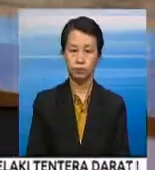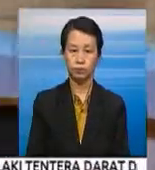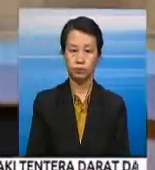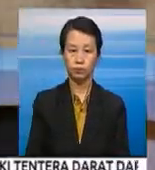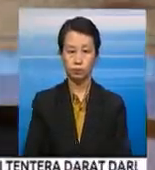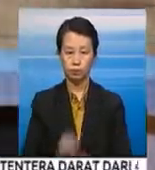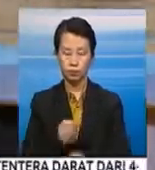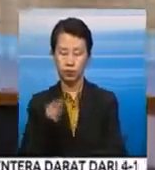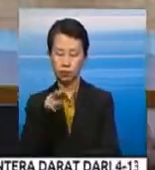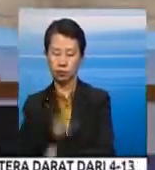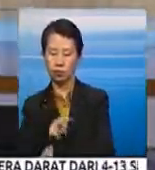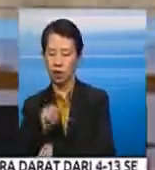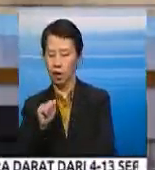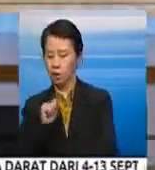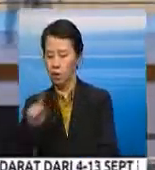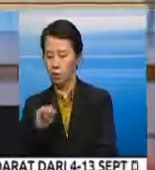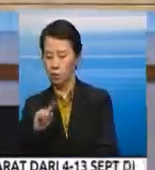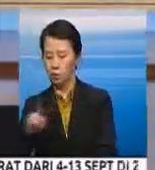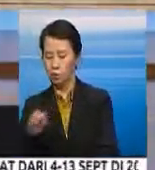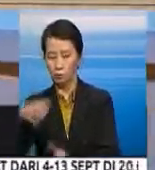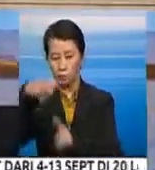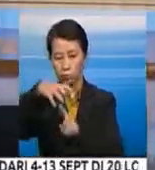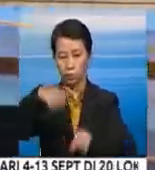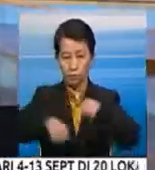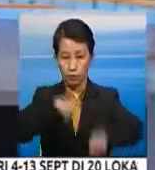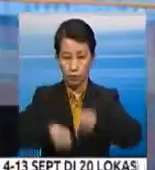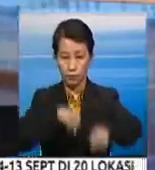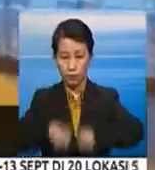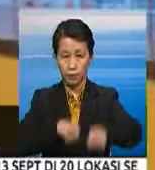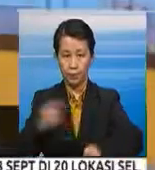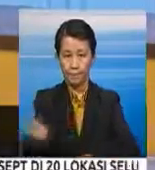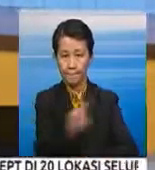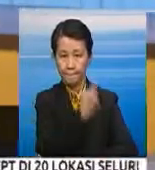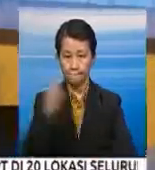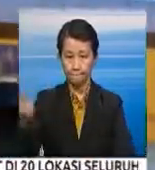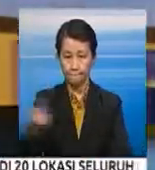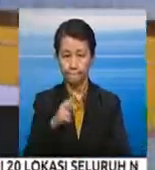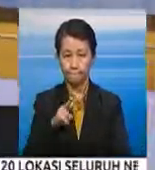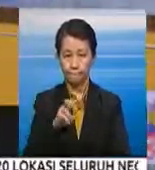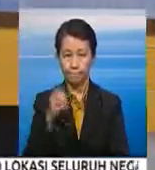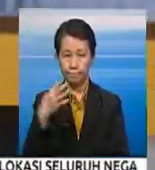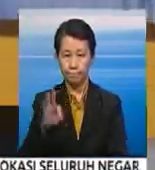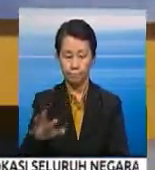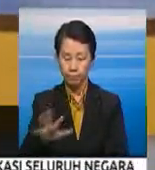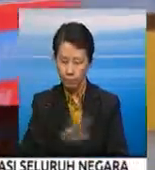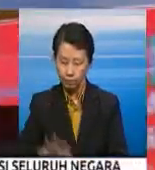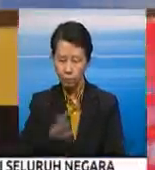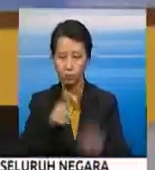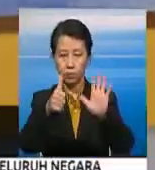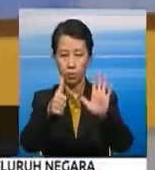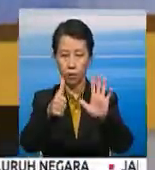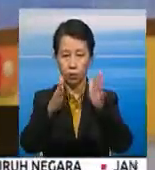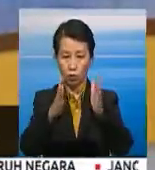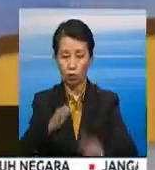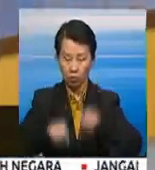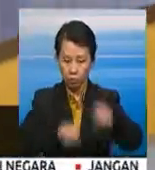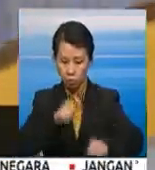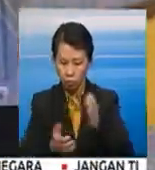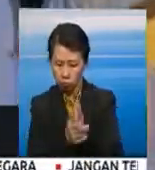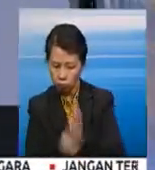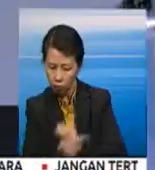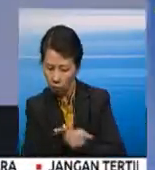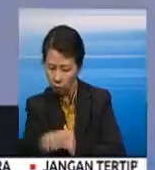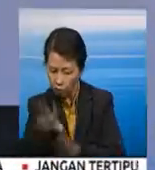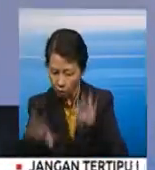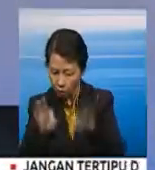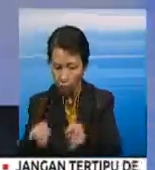Hasil pemerhatian Azizul di Kejohanan Berbasikal Trek Kebangsaan 2019, sekurang-kurangnya 6 orang pelumba berbakat dapat